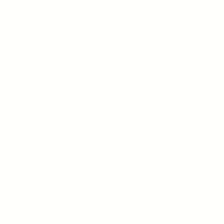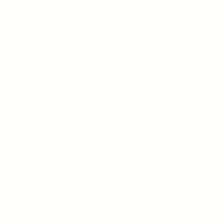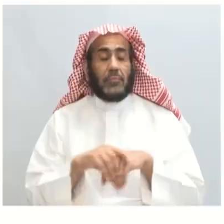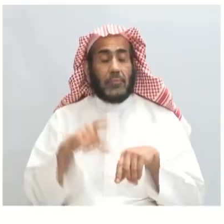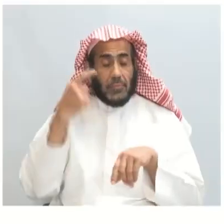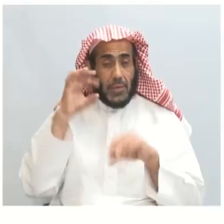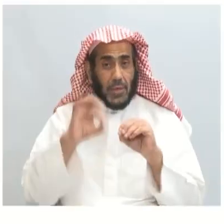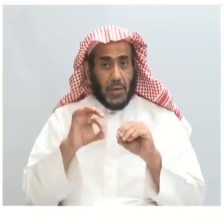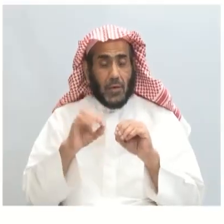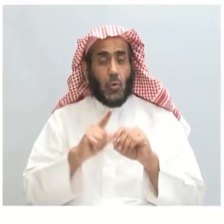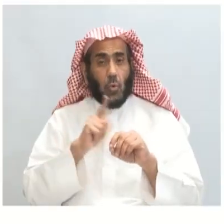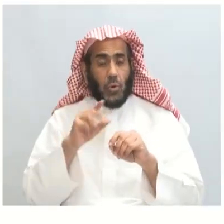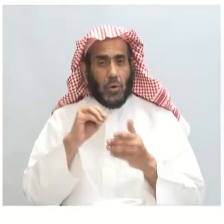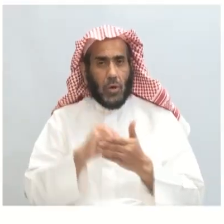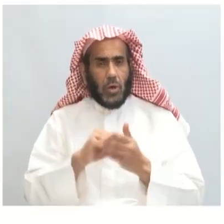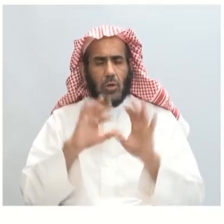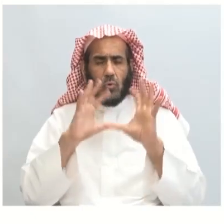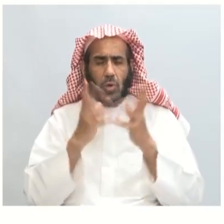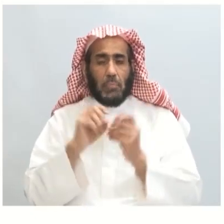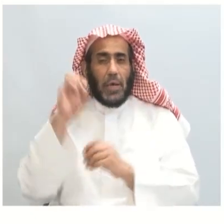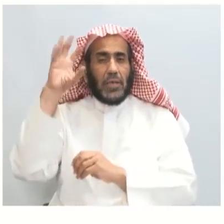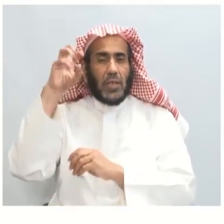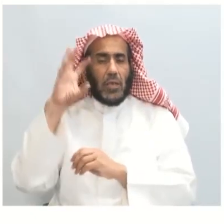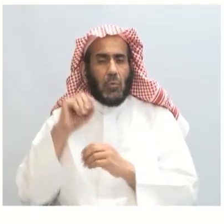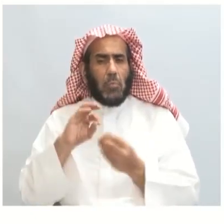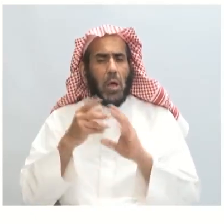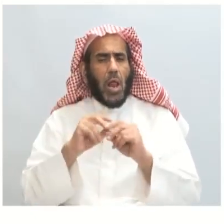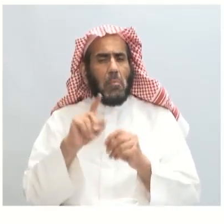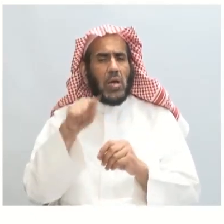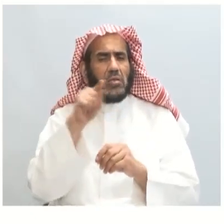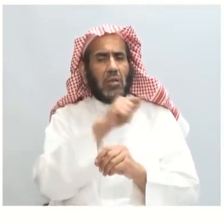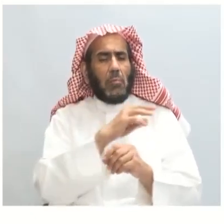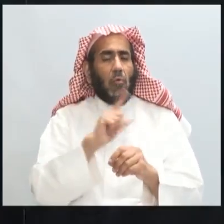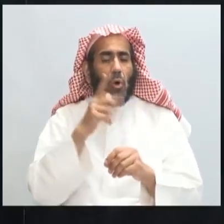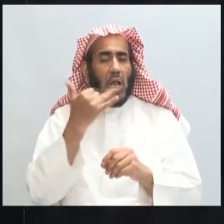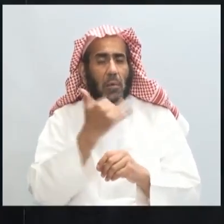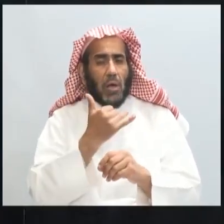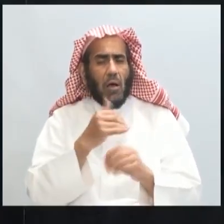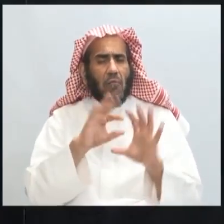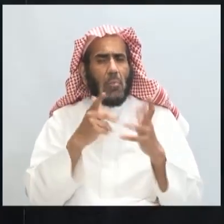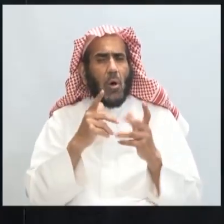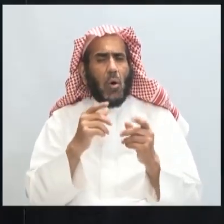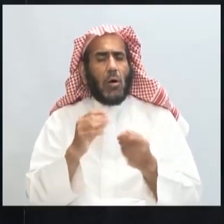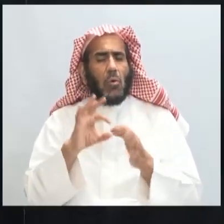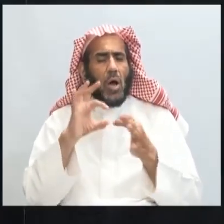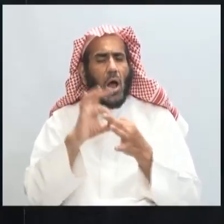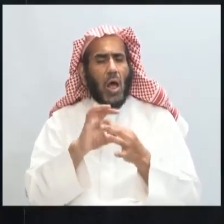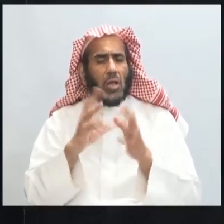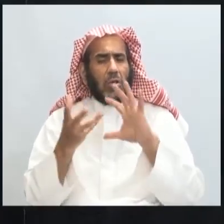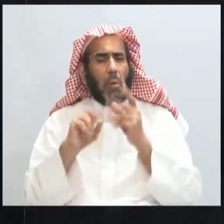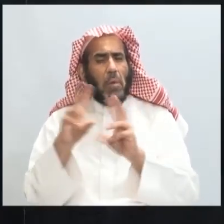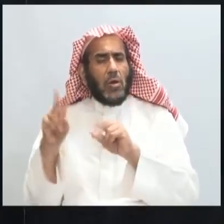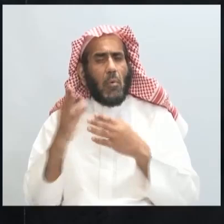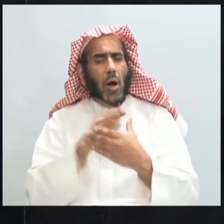اذا قلنا هنا تشبه اشارات المرور بعلامات الترقيم في لغتنا فما وهذا وجه الشبه